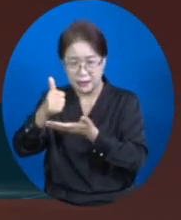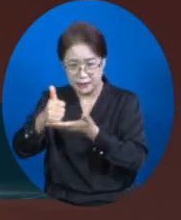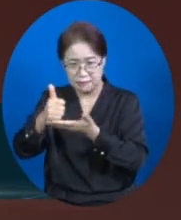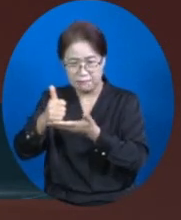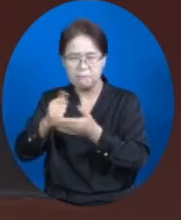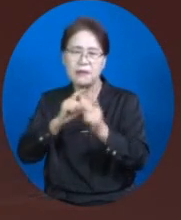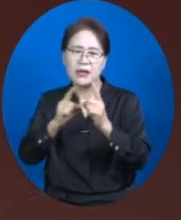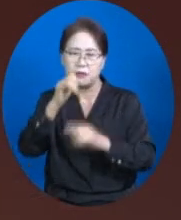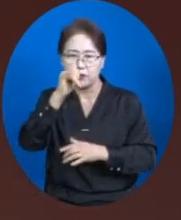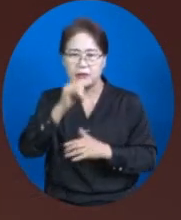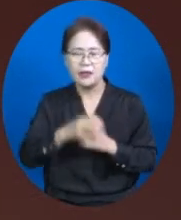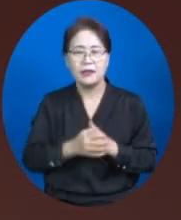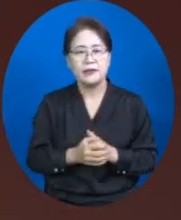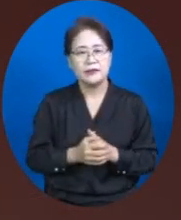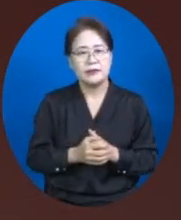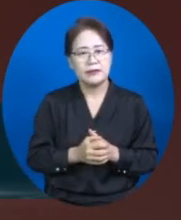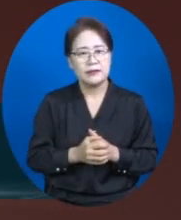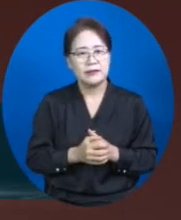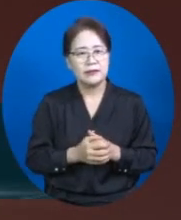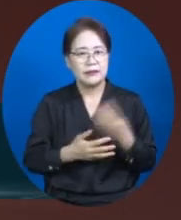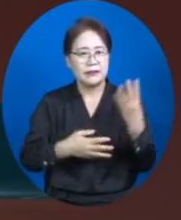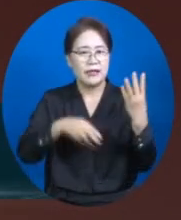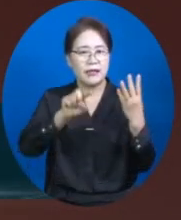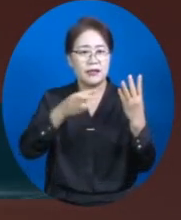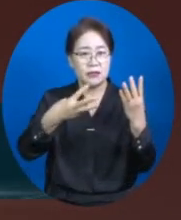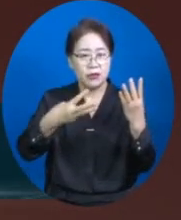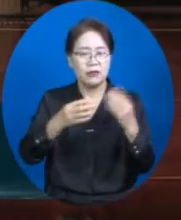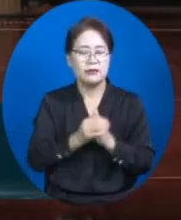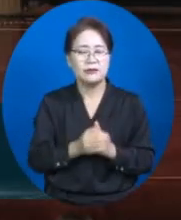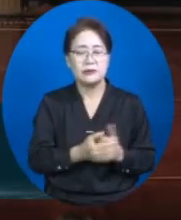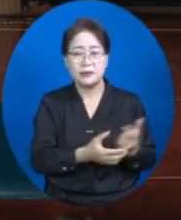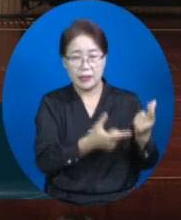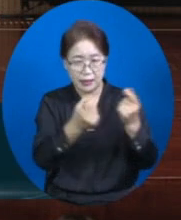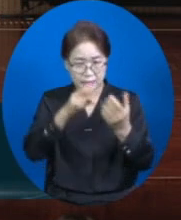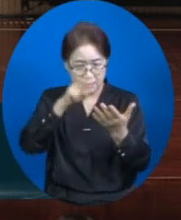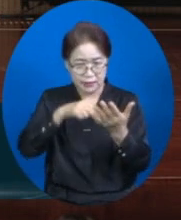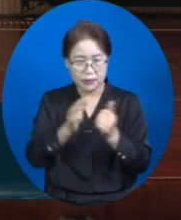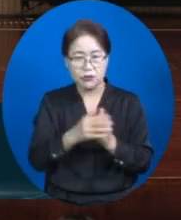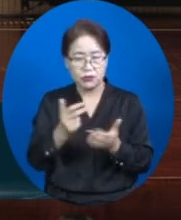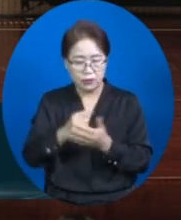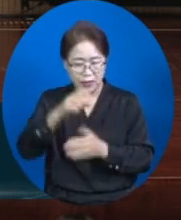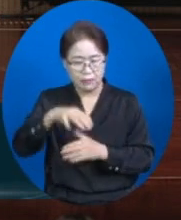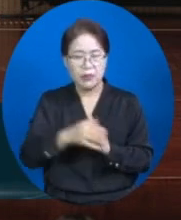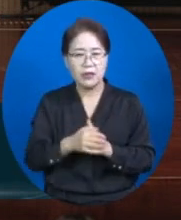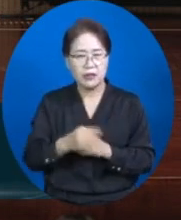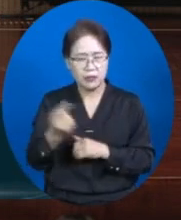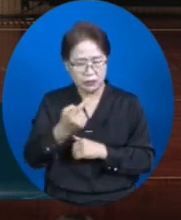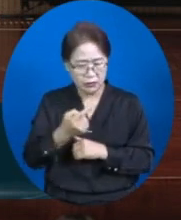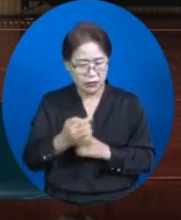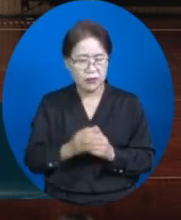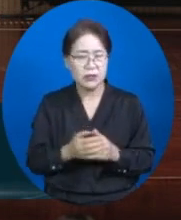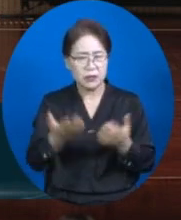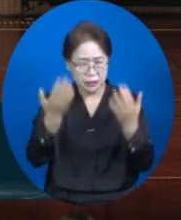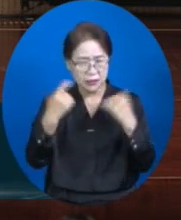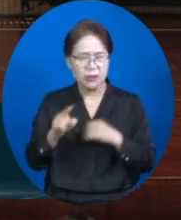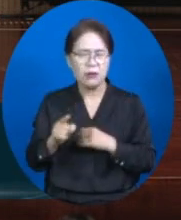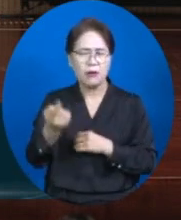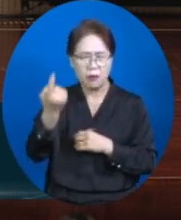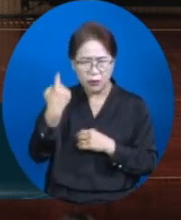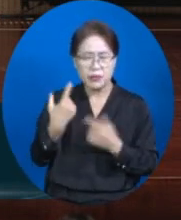말씀합니다 4절에서는 이렇게 말하고 있습니다 다 같이요 주의 목전에는 천년이 지나간 어제